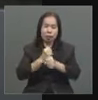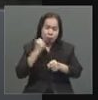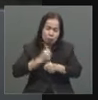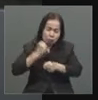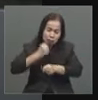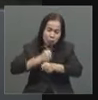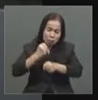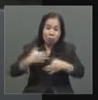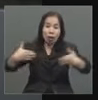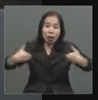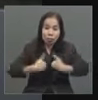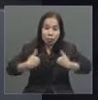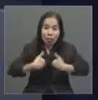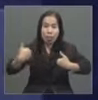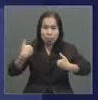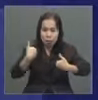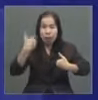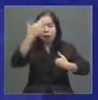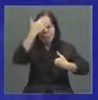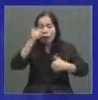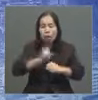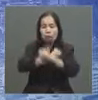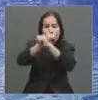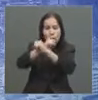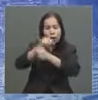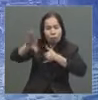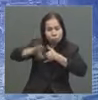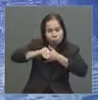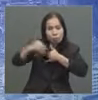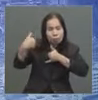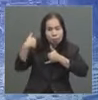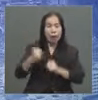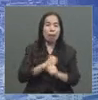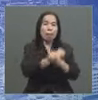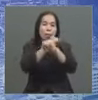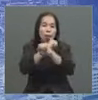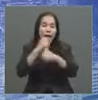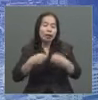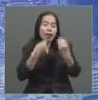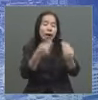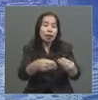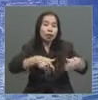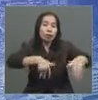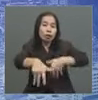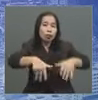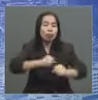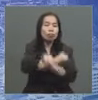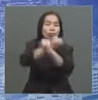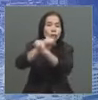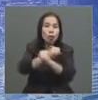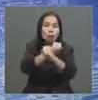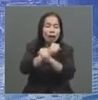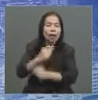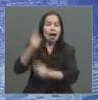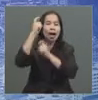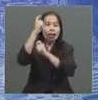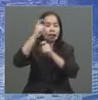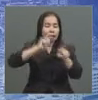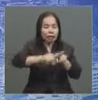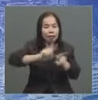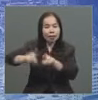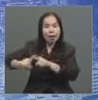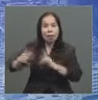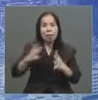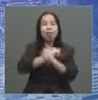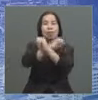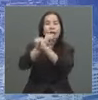ในส่วนด่านหน้าทั้งเป็นการป้องกันตัวเองแล้วก็เป็นการทำให้พี่น้องประชาชนได้ปลอดภัยได้รับการดูแลอย่